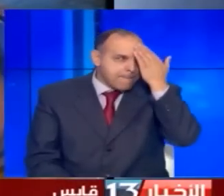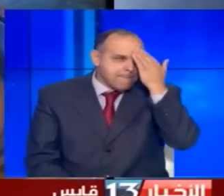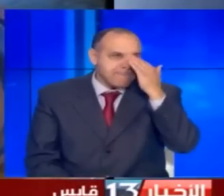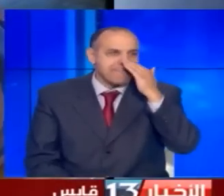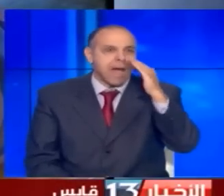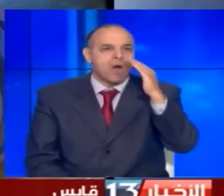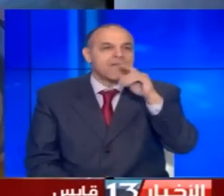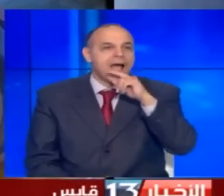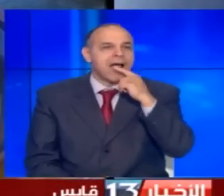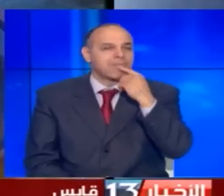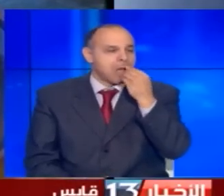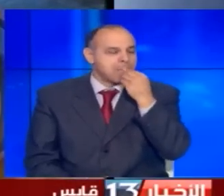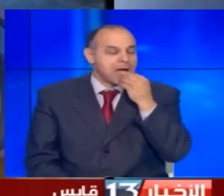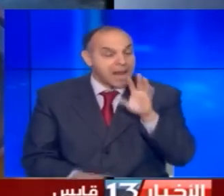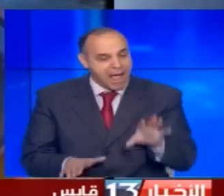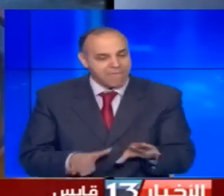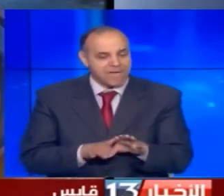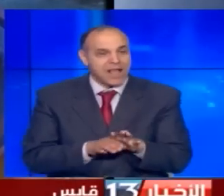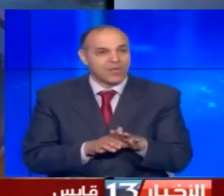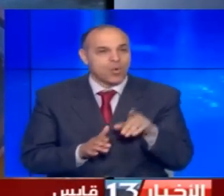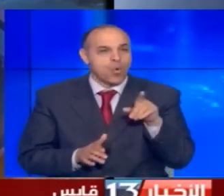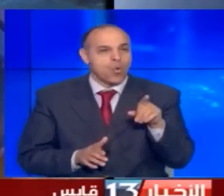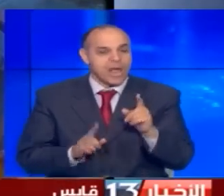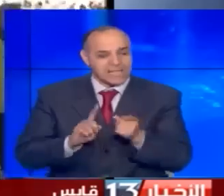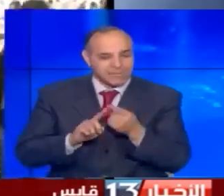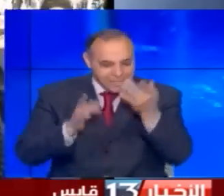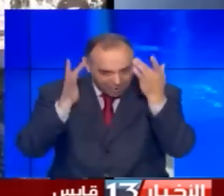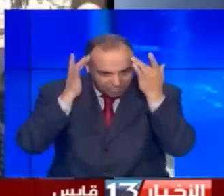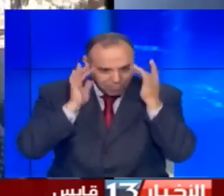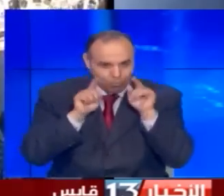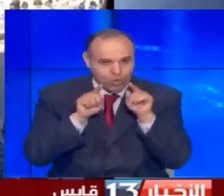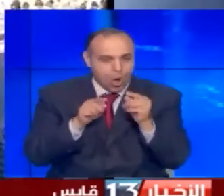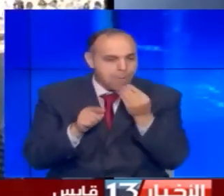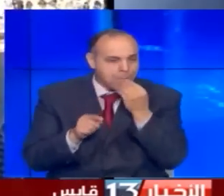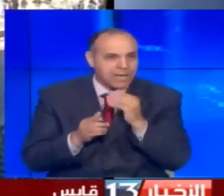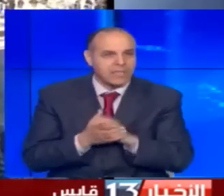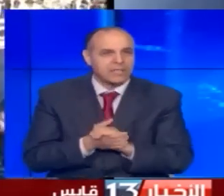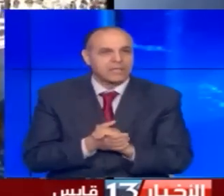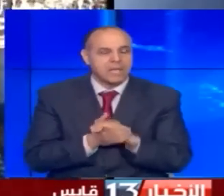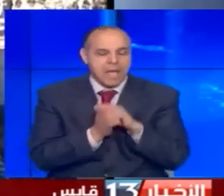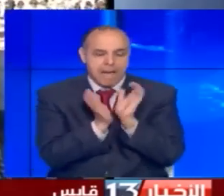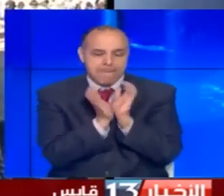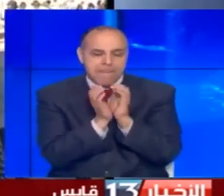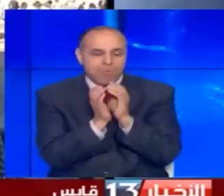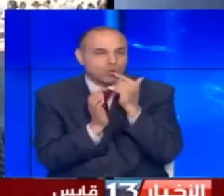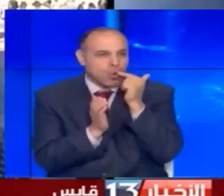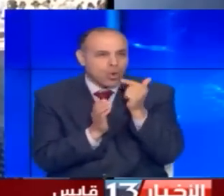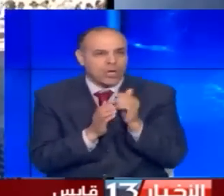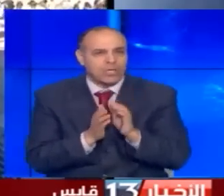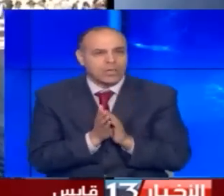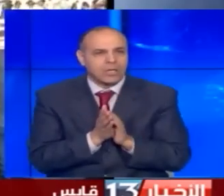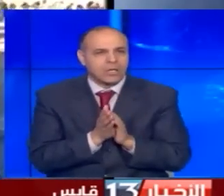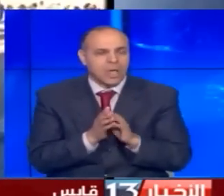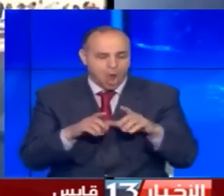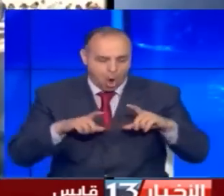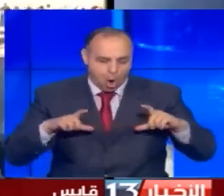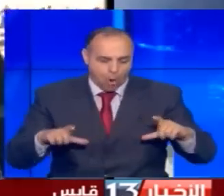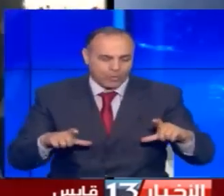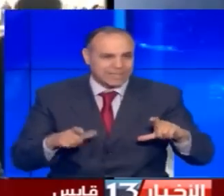لم تغب عن هذا المهرجان بما فيها من خصوصية. ميز بالبرقوقش والكسرة